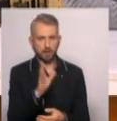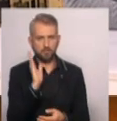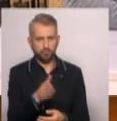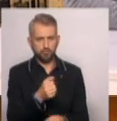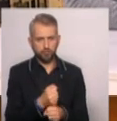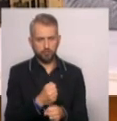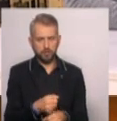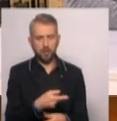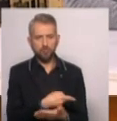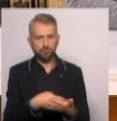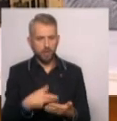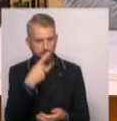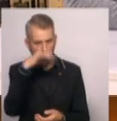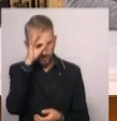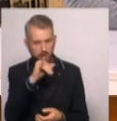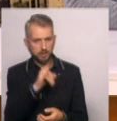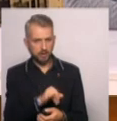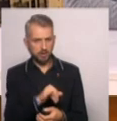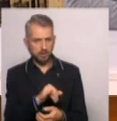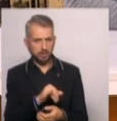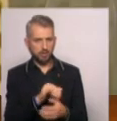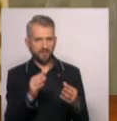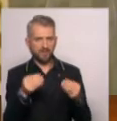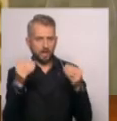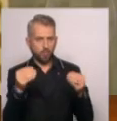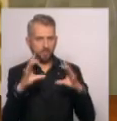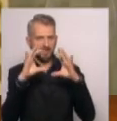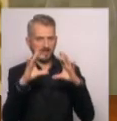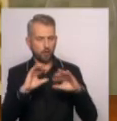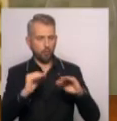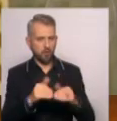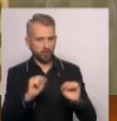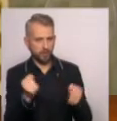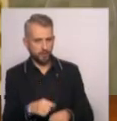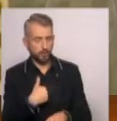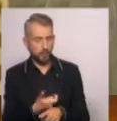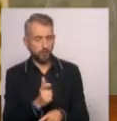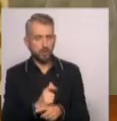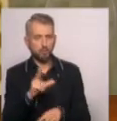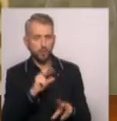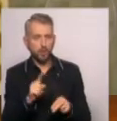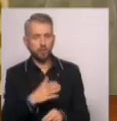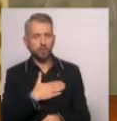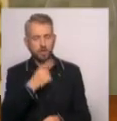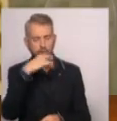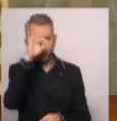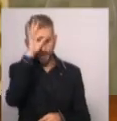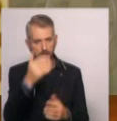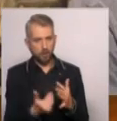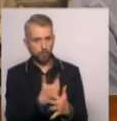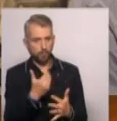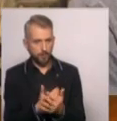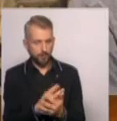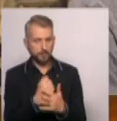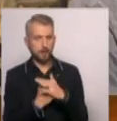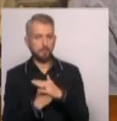покладені поліцейські і встановлені знаки обмеження швидкості. А угу. Я дуже сподіваюся, що наша поліція нова на